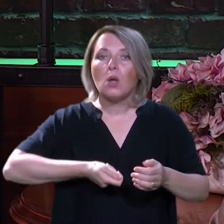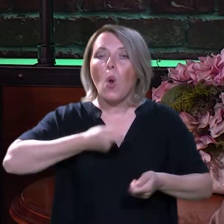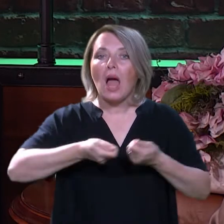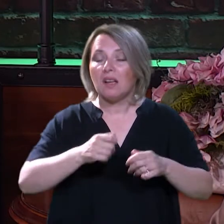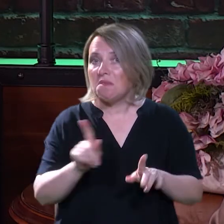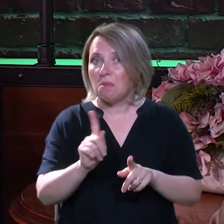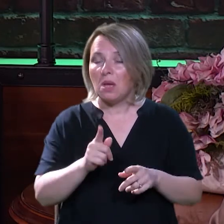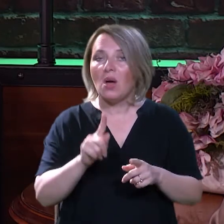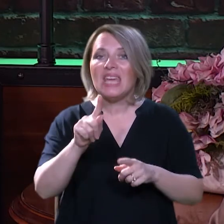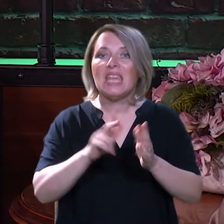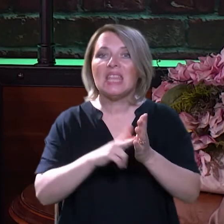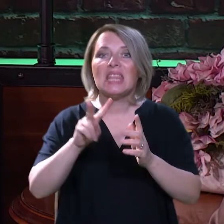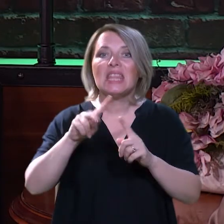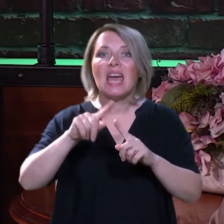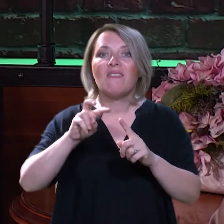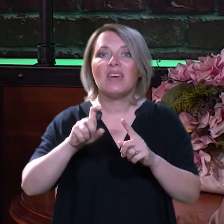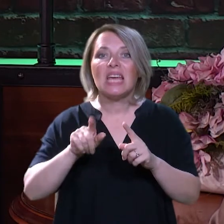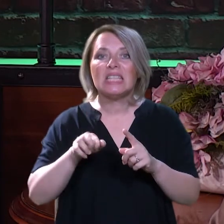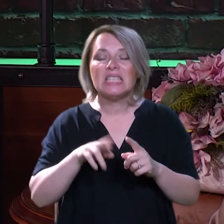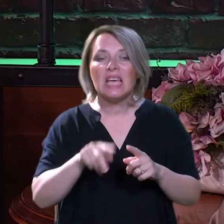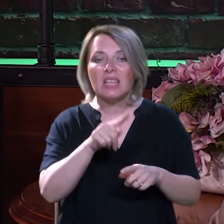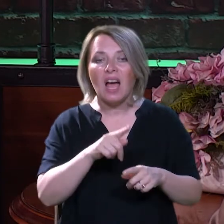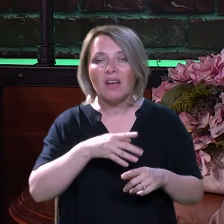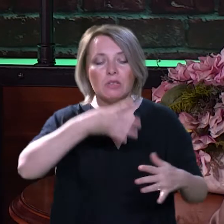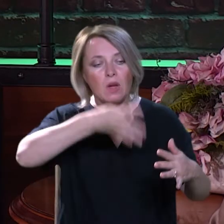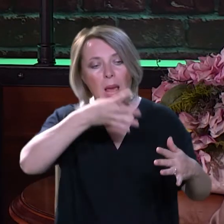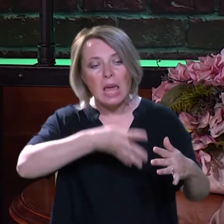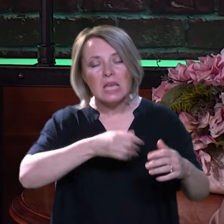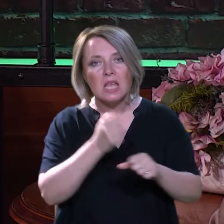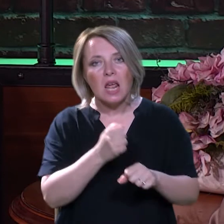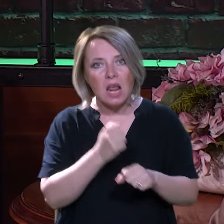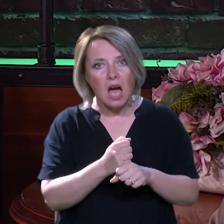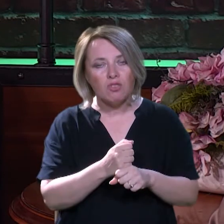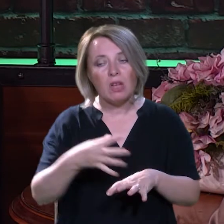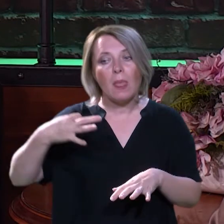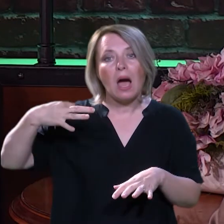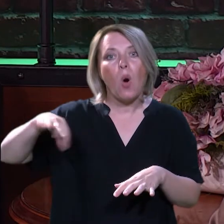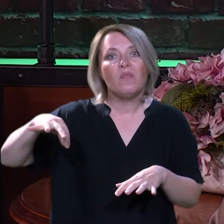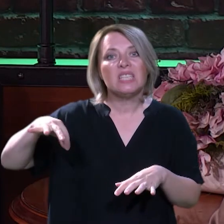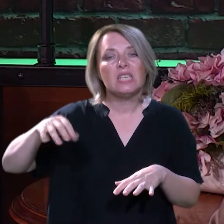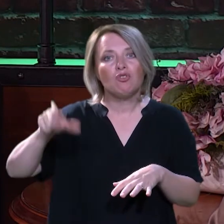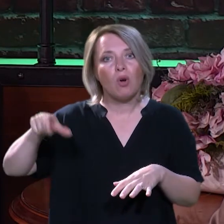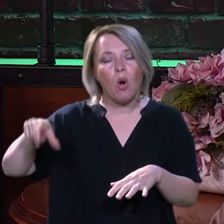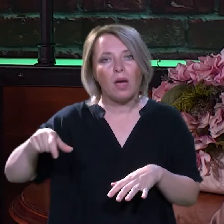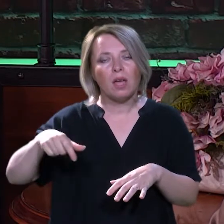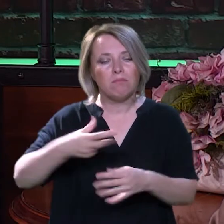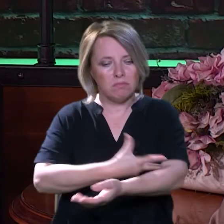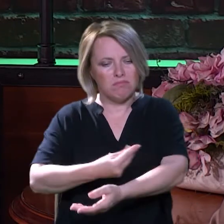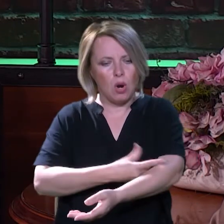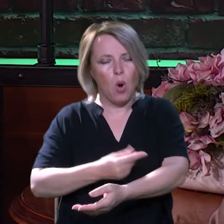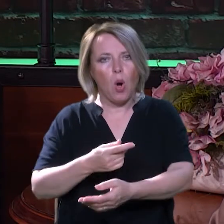bilo intervencije. Mislim, takve stvari su i takve analize rađene i na ovisničkoj populaciji,